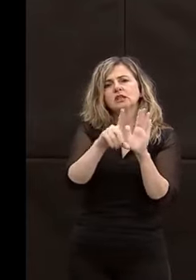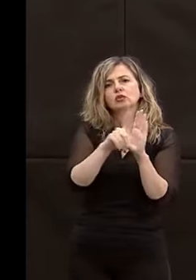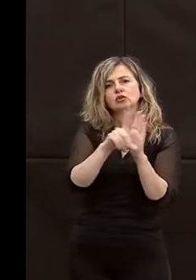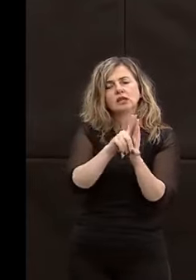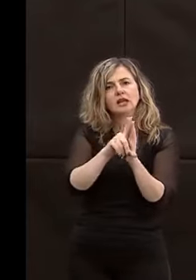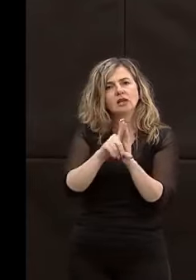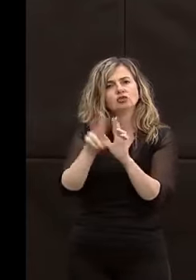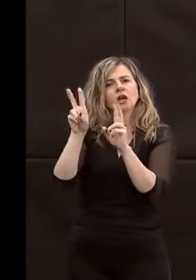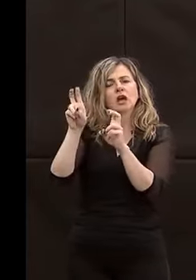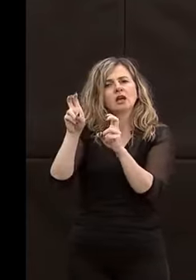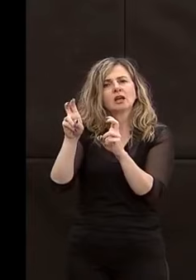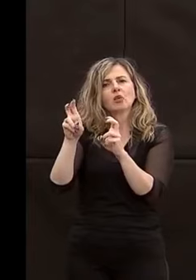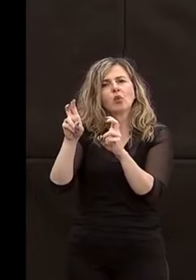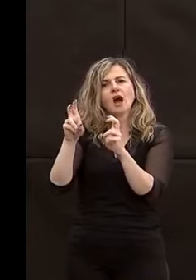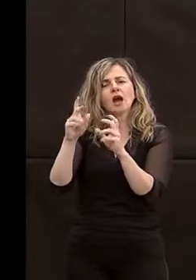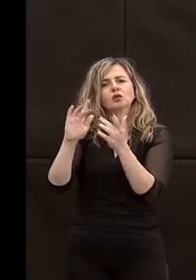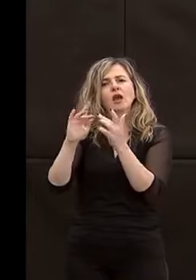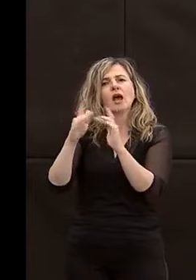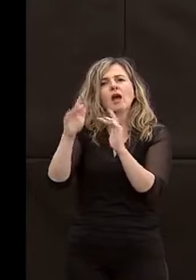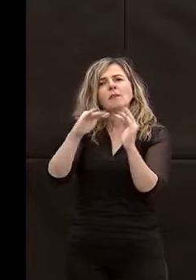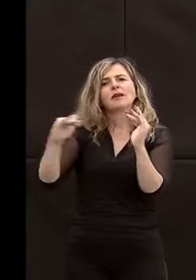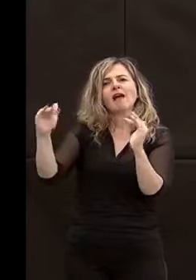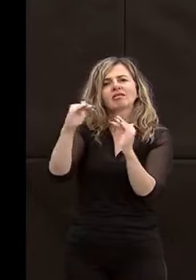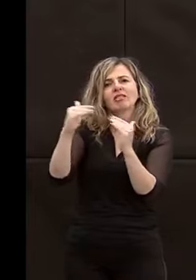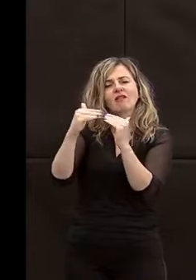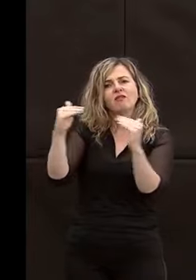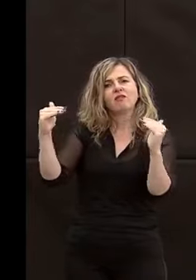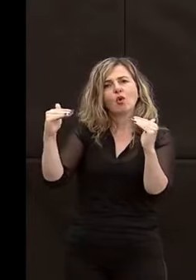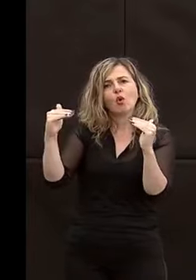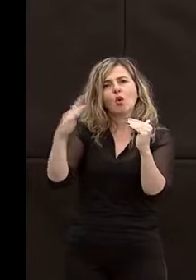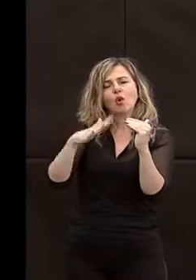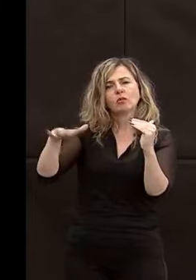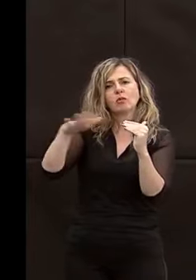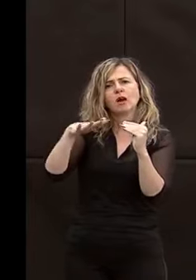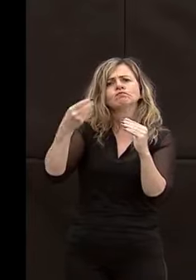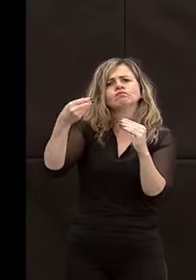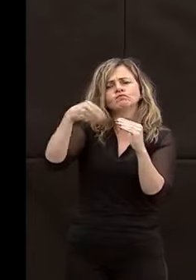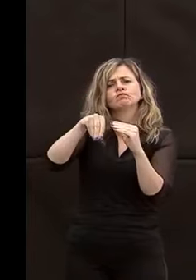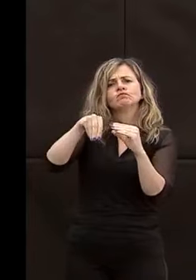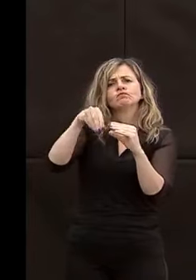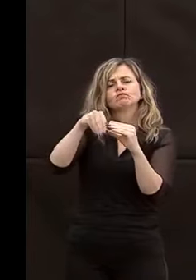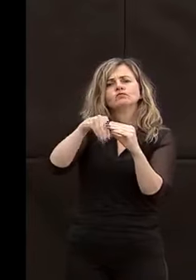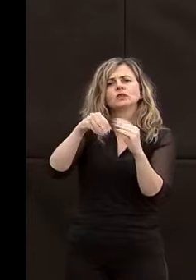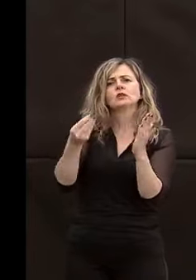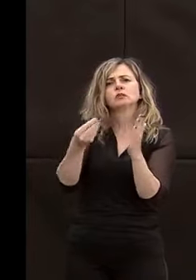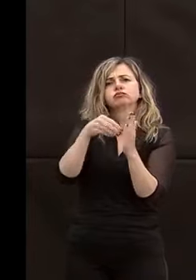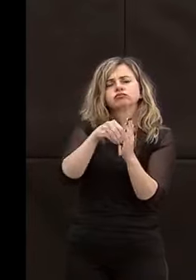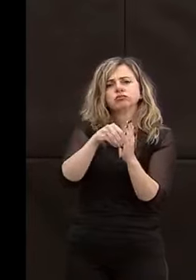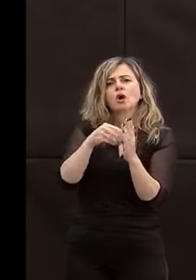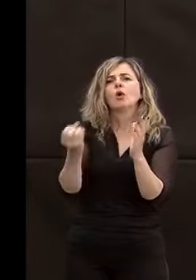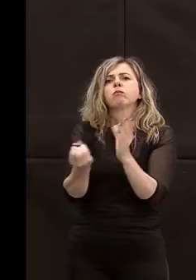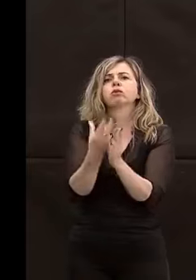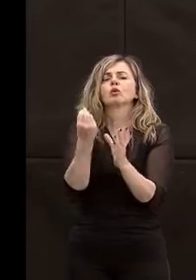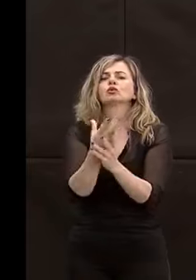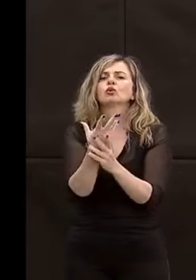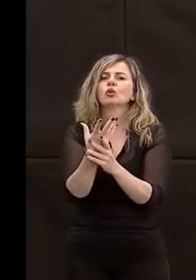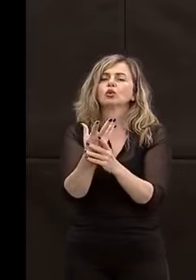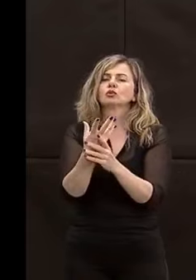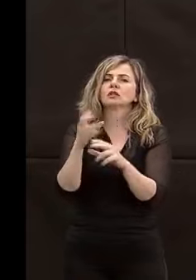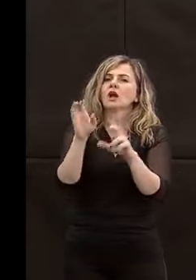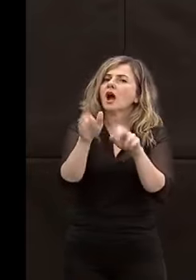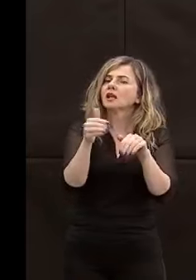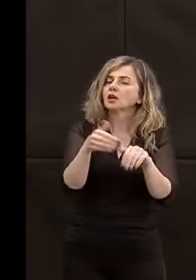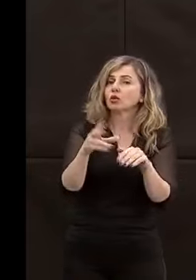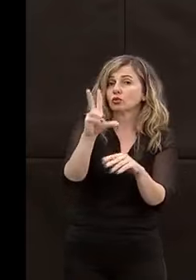una piattaforma all'interno della quale sarà prevista anche propri prodotti dell'agricoltura trentina